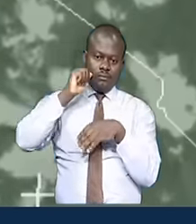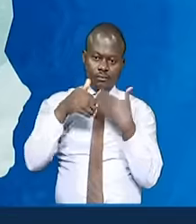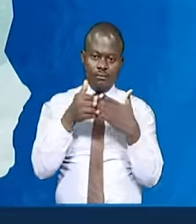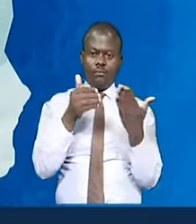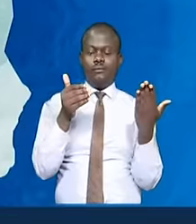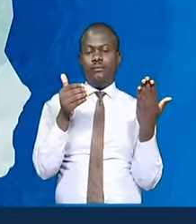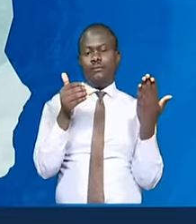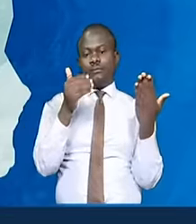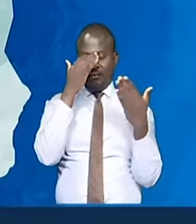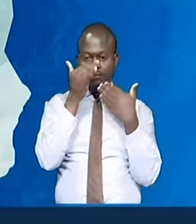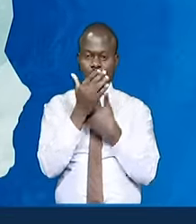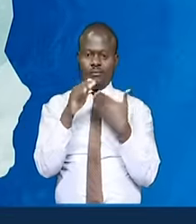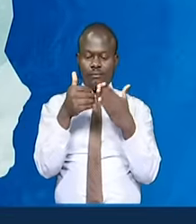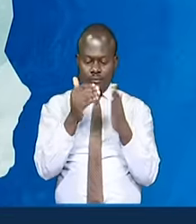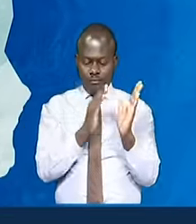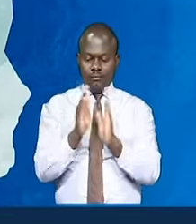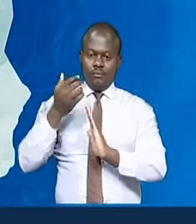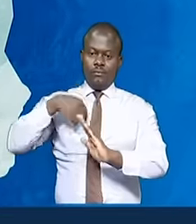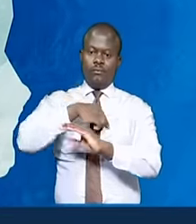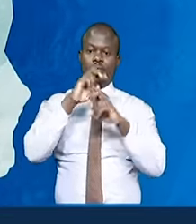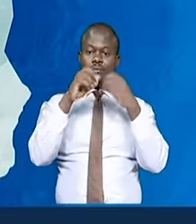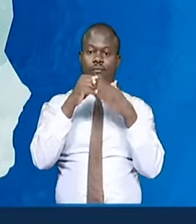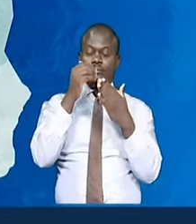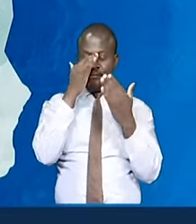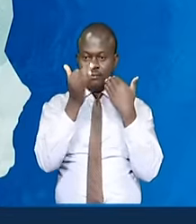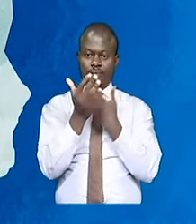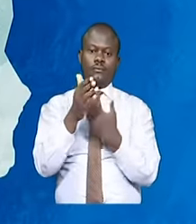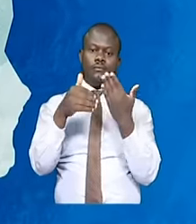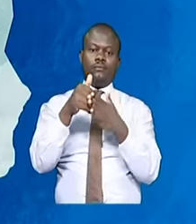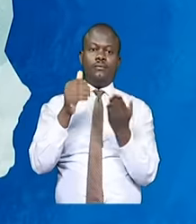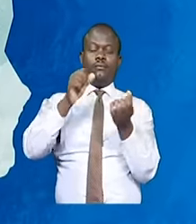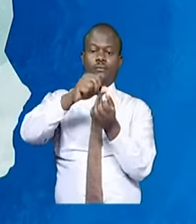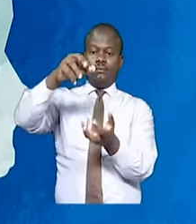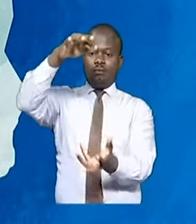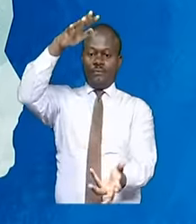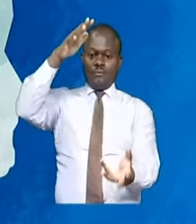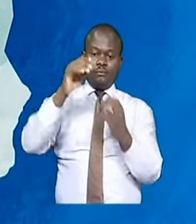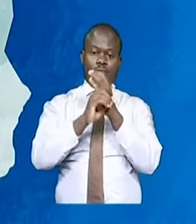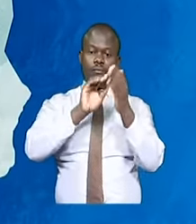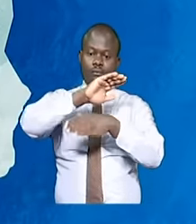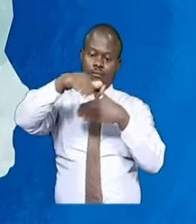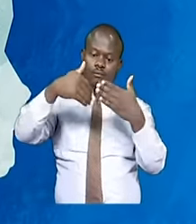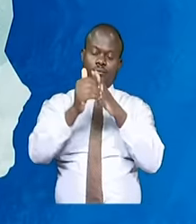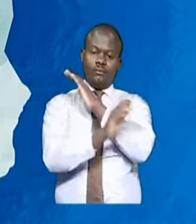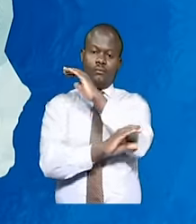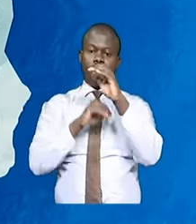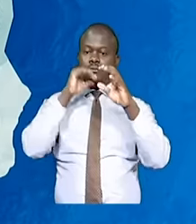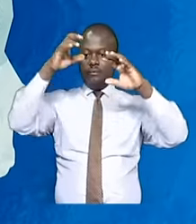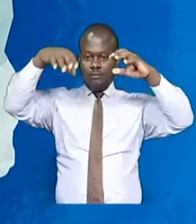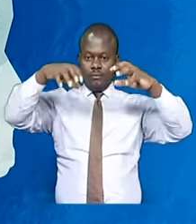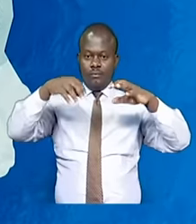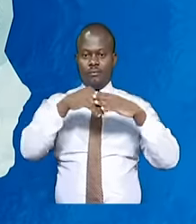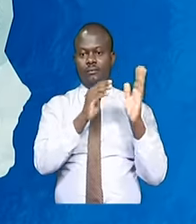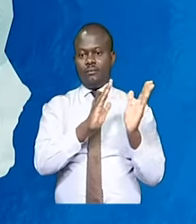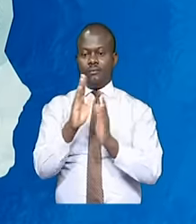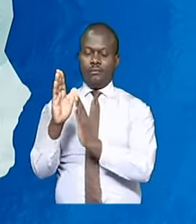mu masaha ya mu gitondo biteganyijwe yuko tuzaramukana ibicu byiganje mu turere twose tw'igihugu ntamvura iteganyijwe